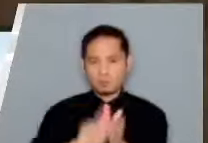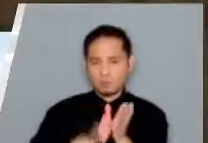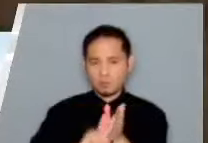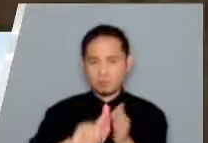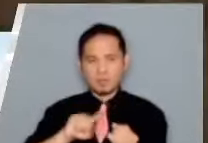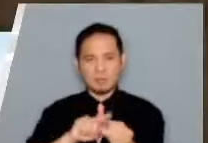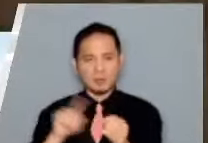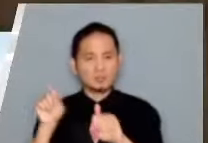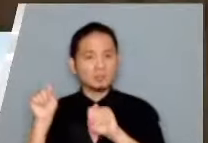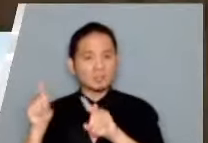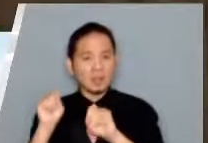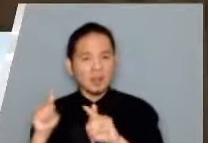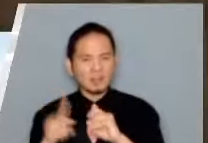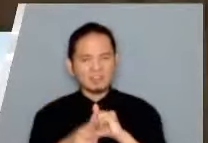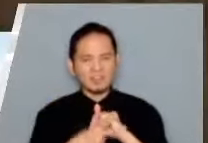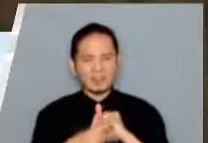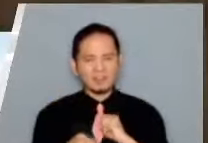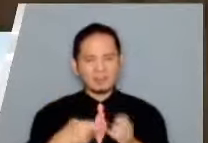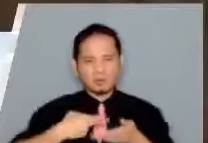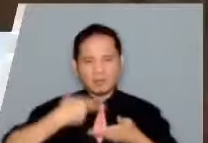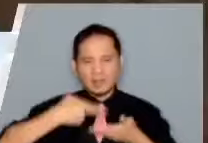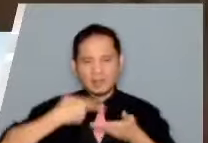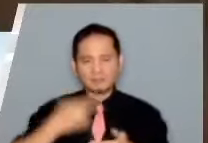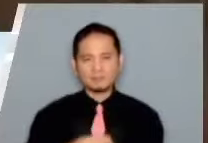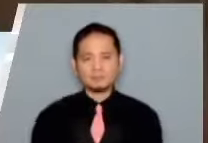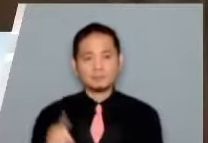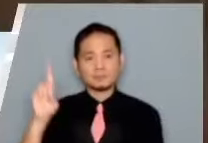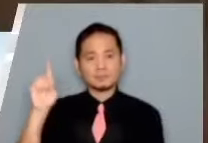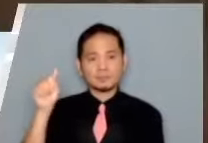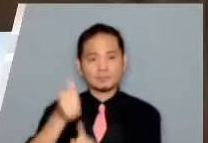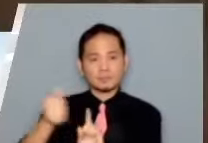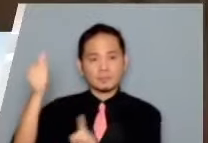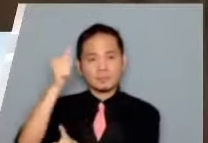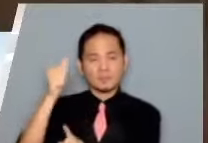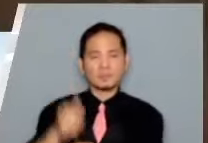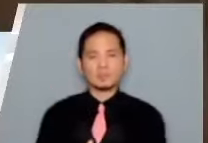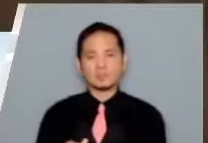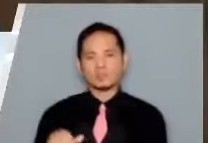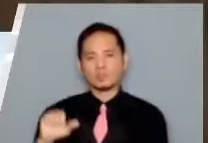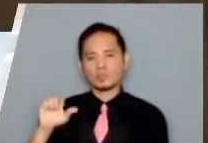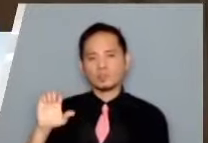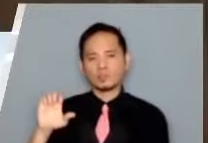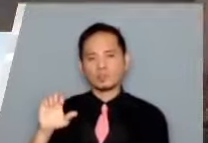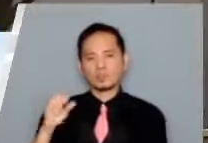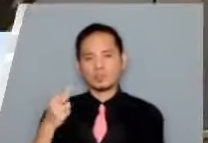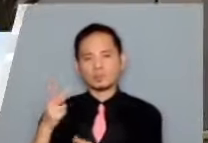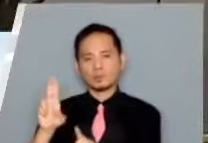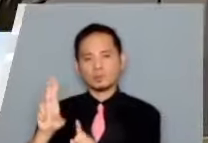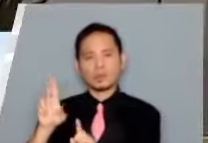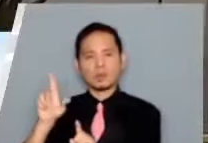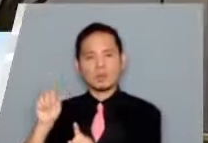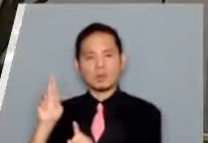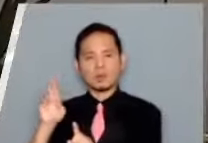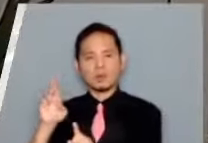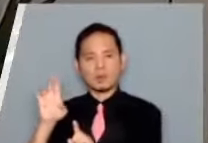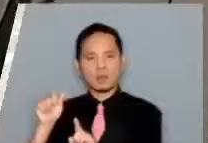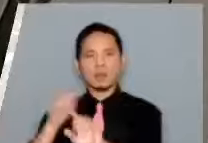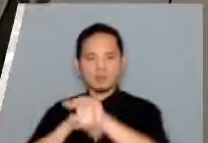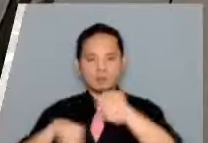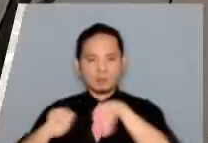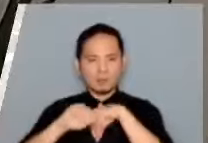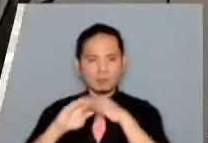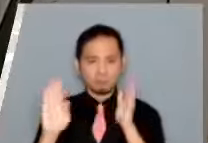stock si agriculture secretary Francisco Chu Laurel ang muling tumatayong oic ngayon ng nfa ito ang unang